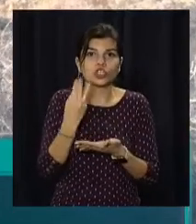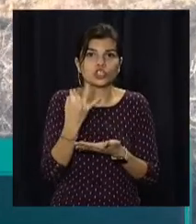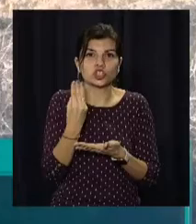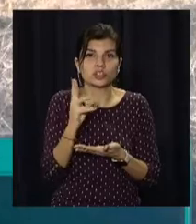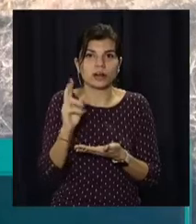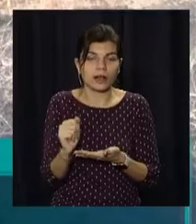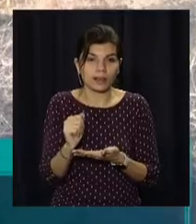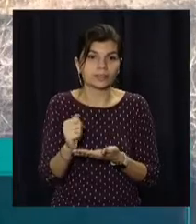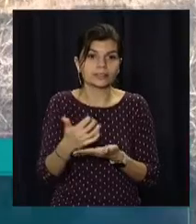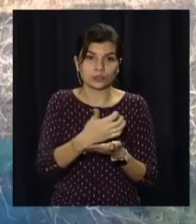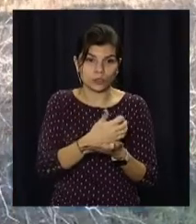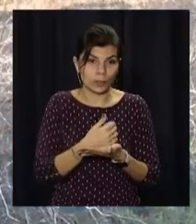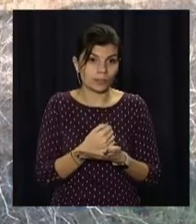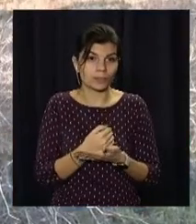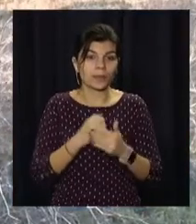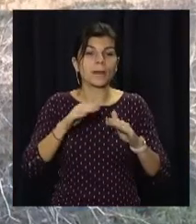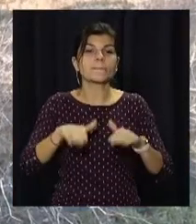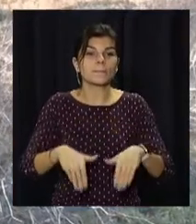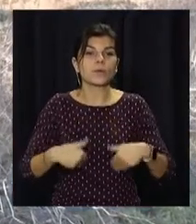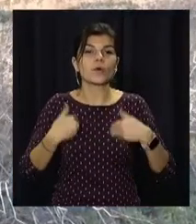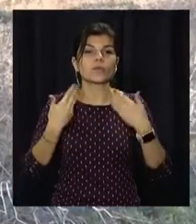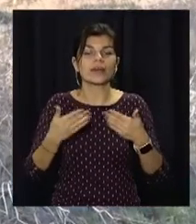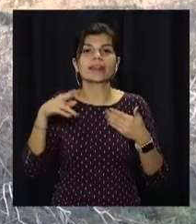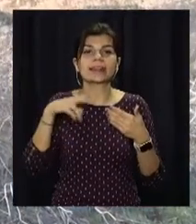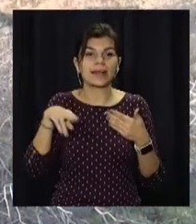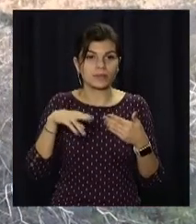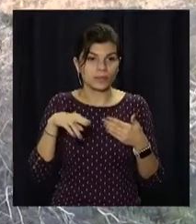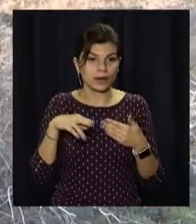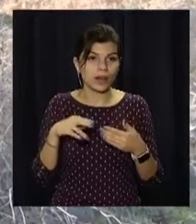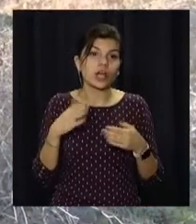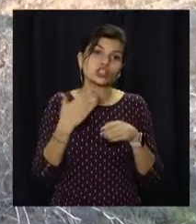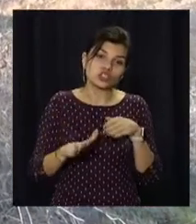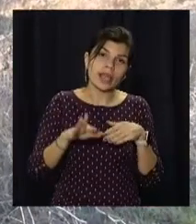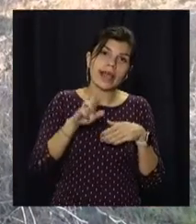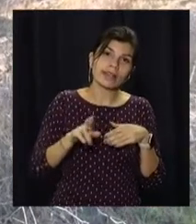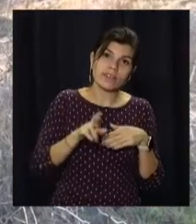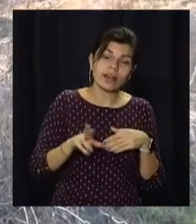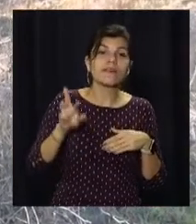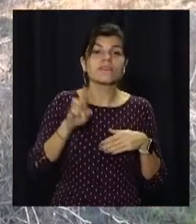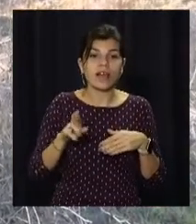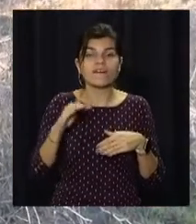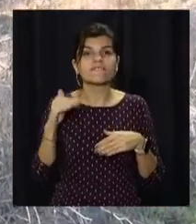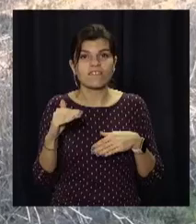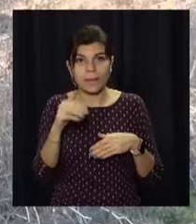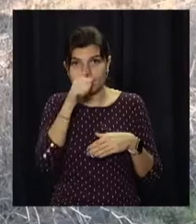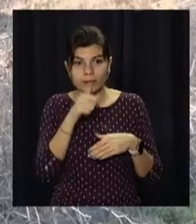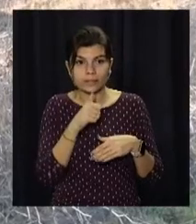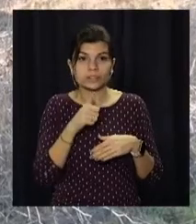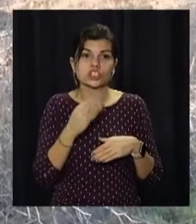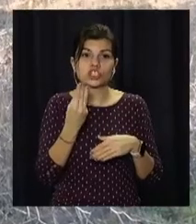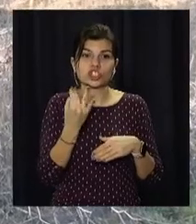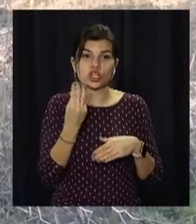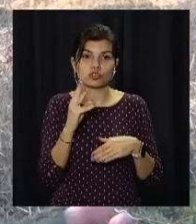обыкновенной, крымки собираем. Вот. Потом в декабре месяце, частично в январе. В январе, в феврале мы эту